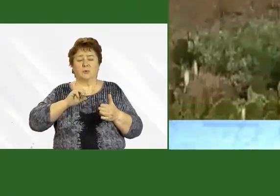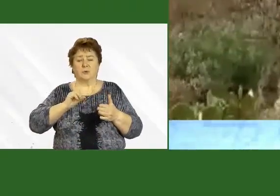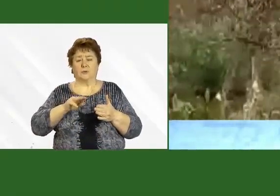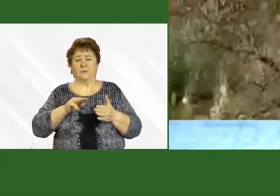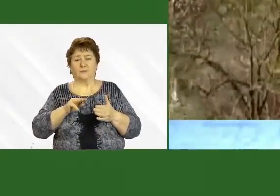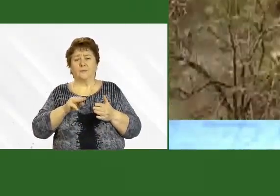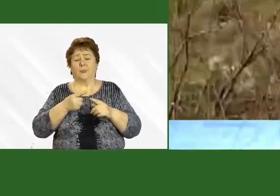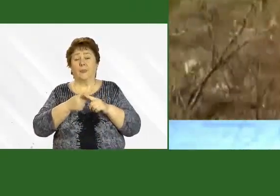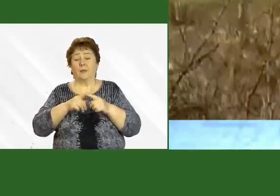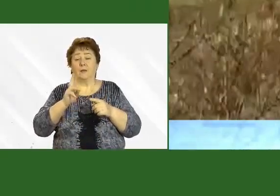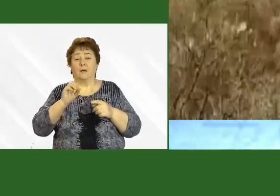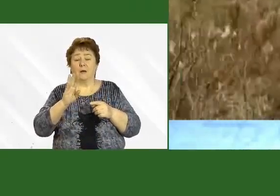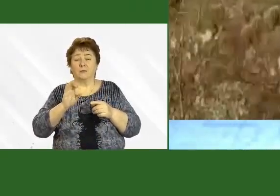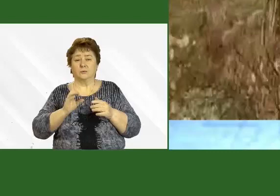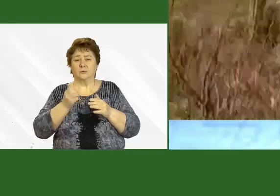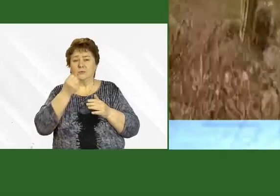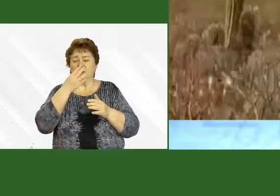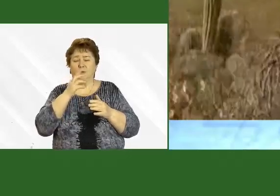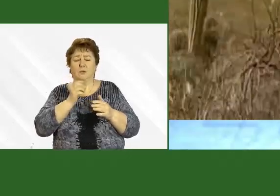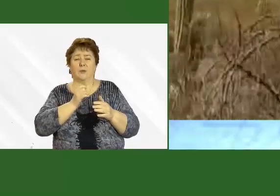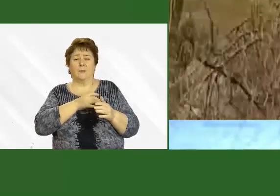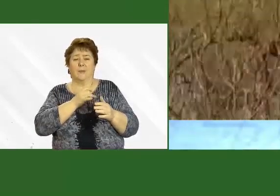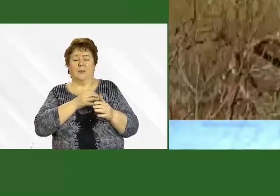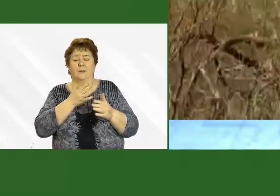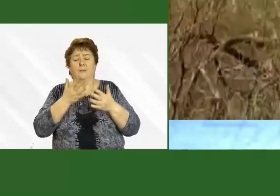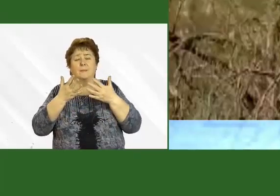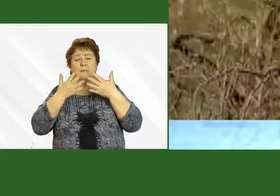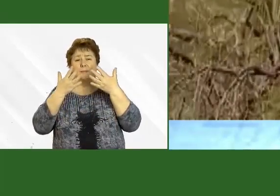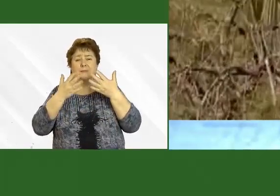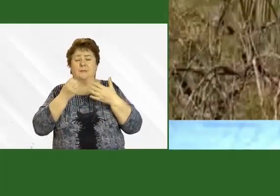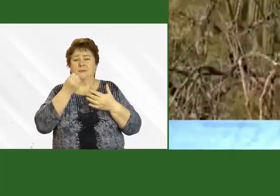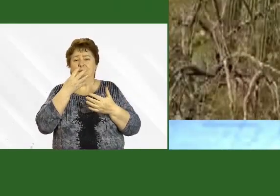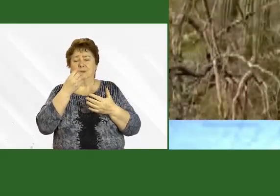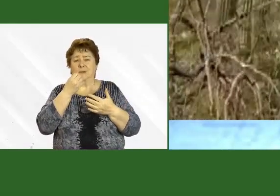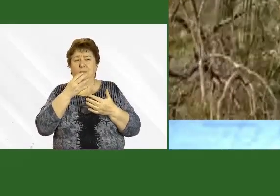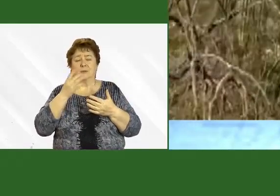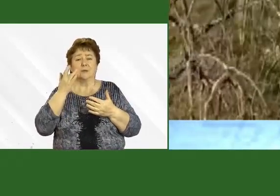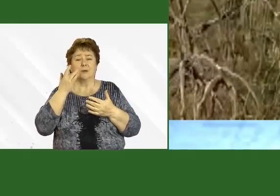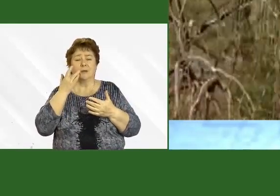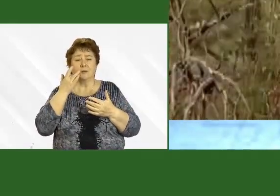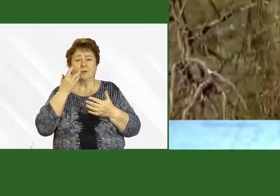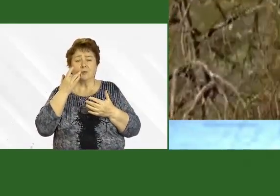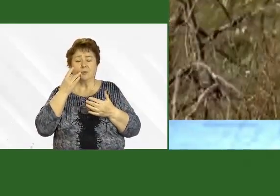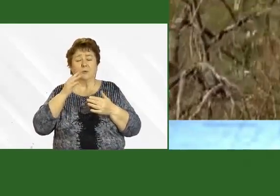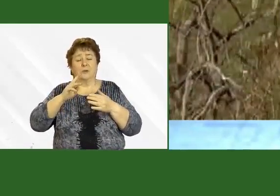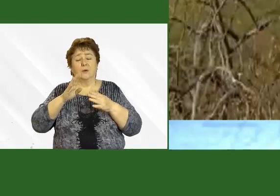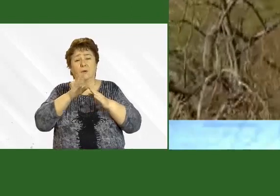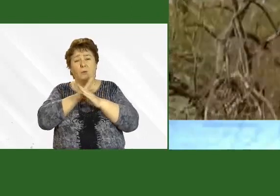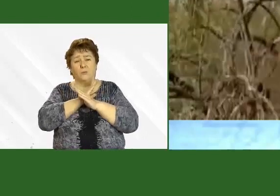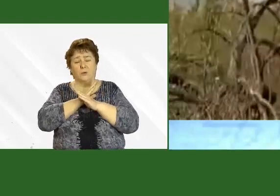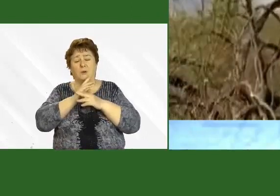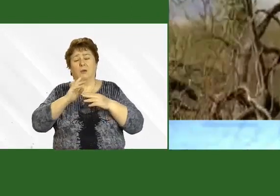этот кактус цветет белыми ароматными цветами который от святая